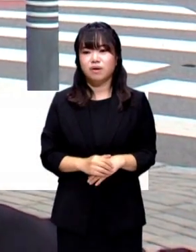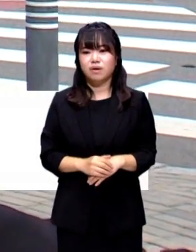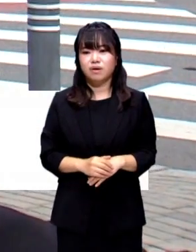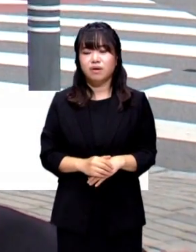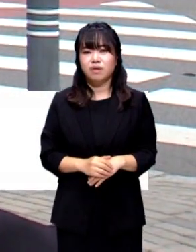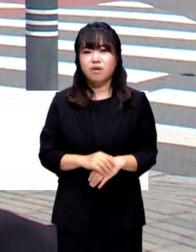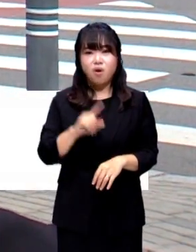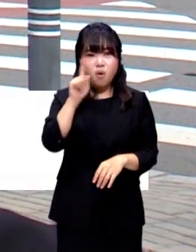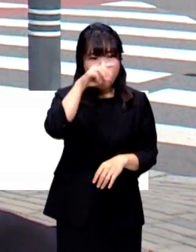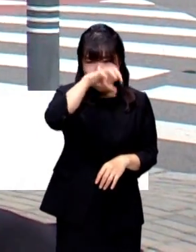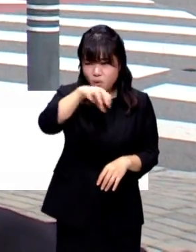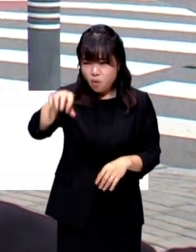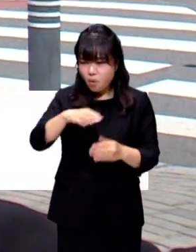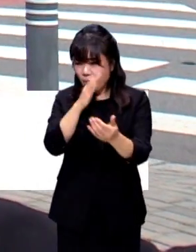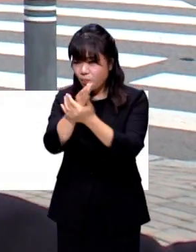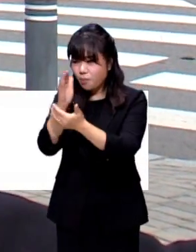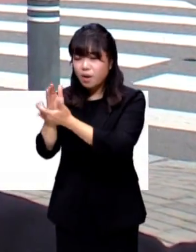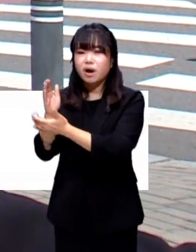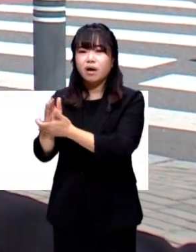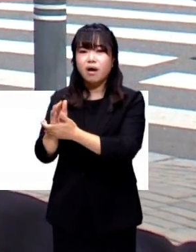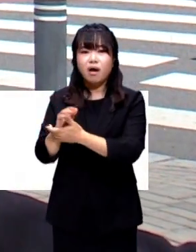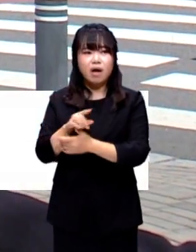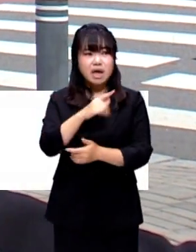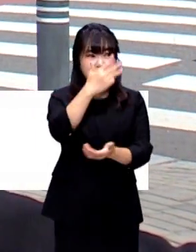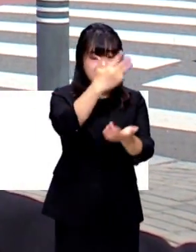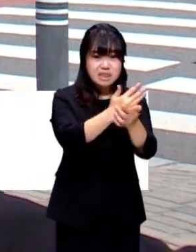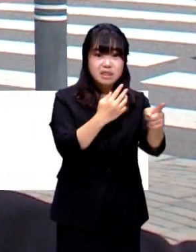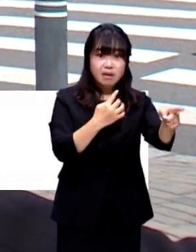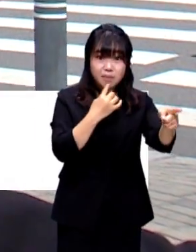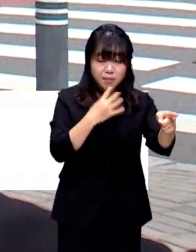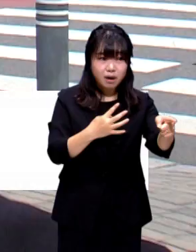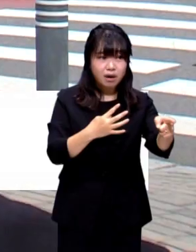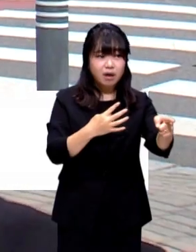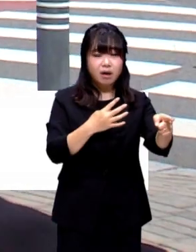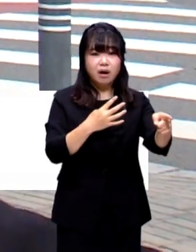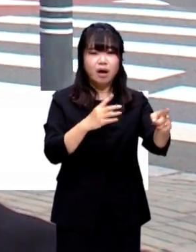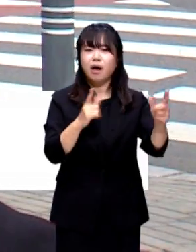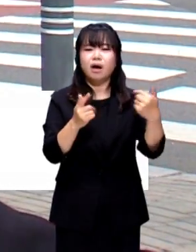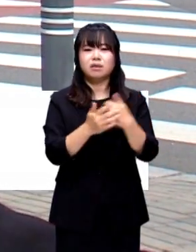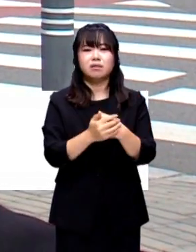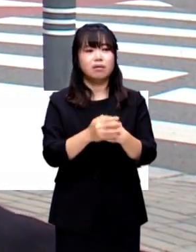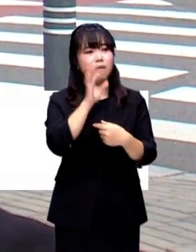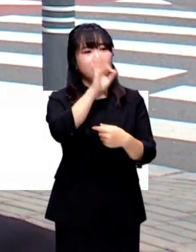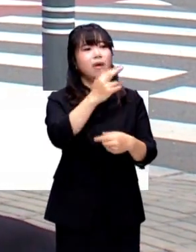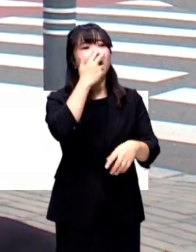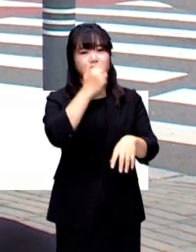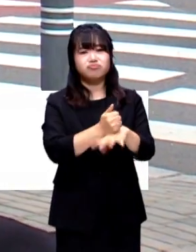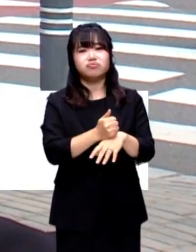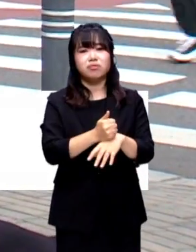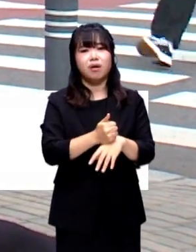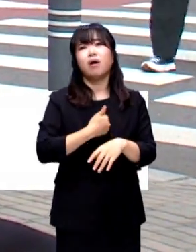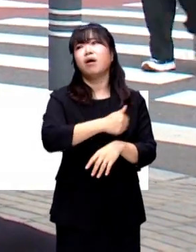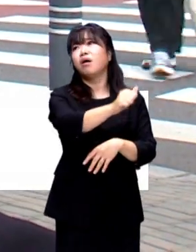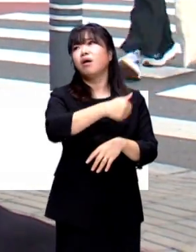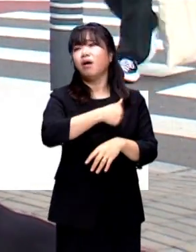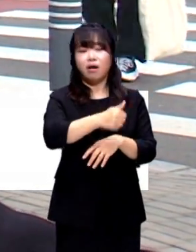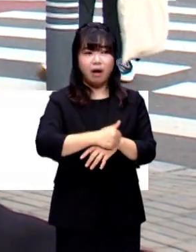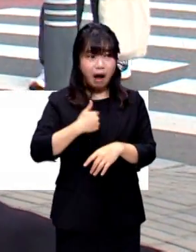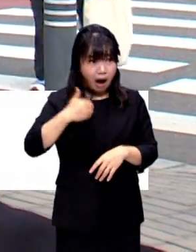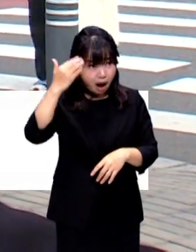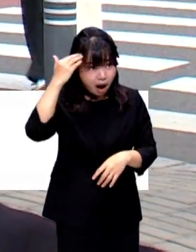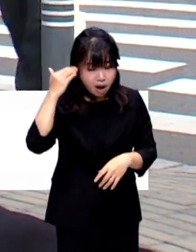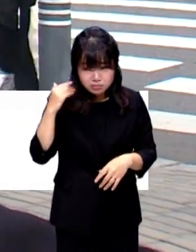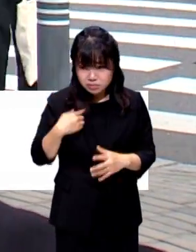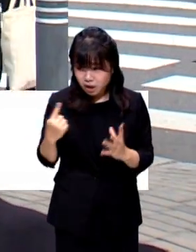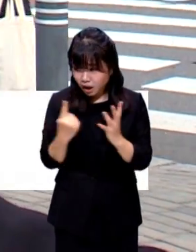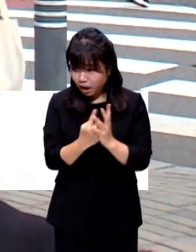어디서든 일어날 수 있었던 일이고 그 이태원이란 공간을 모르는 공간도 아니고 너무 익숙한 공간에서 그것도 우리나라에서 그런